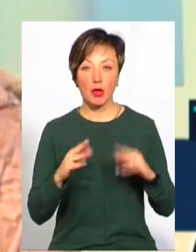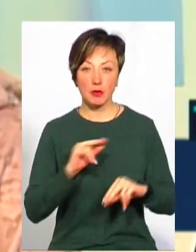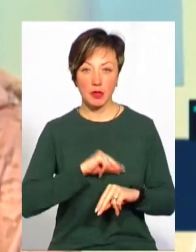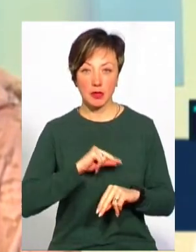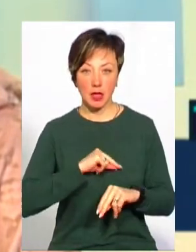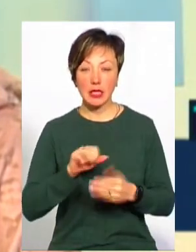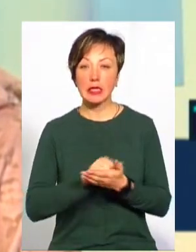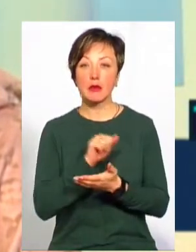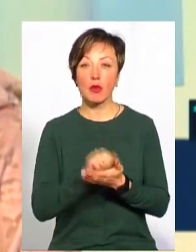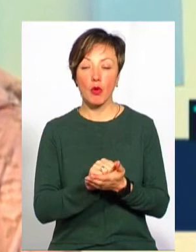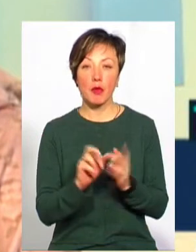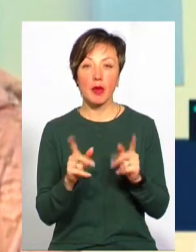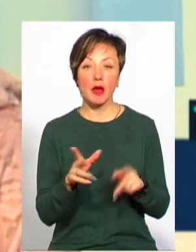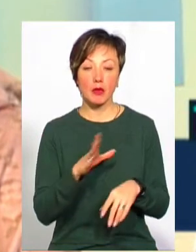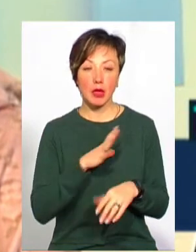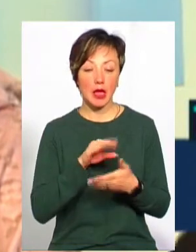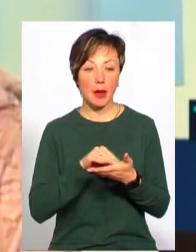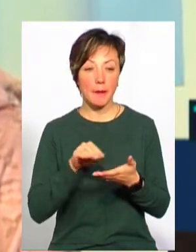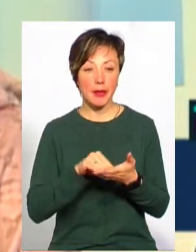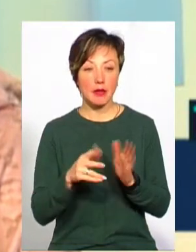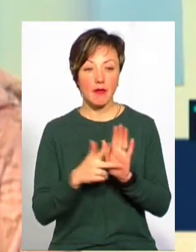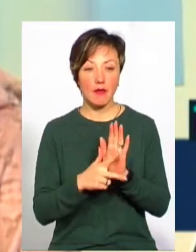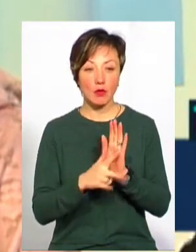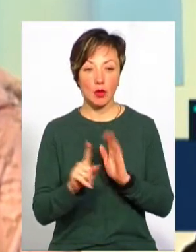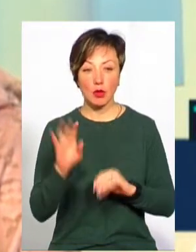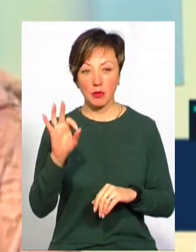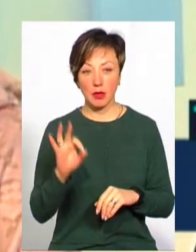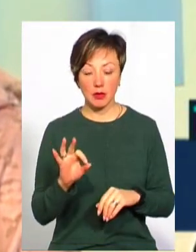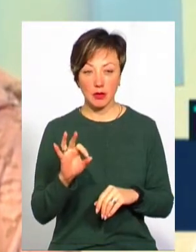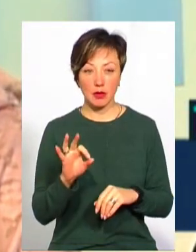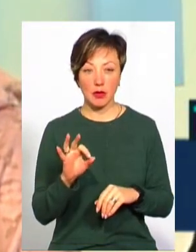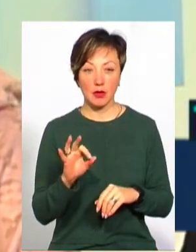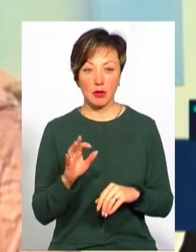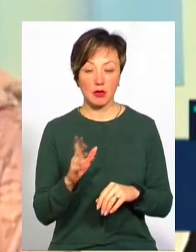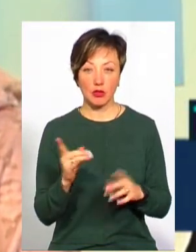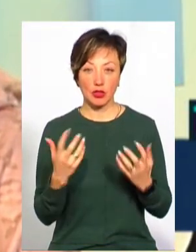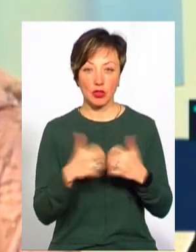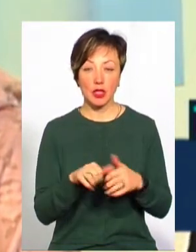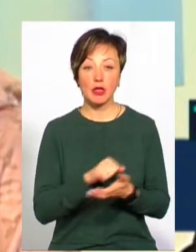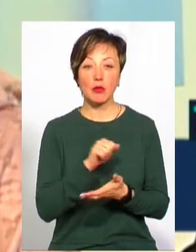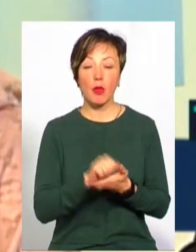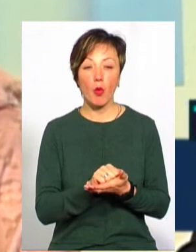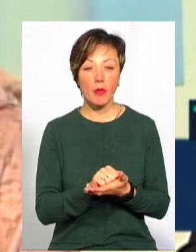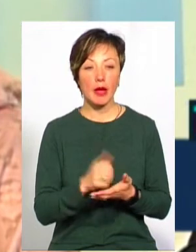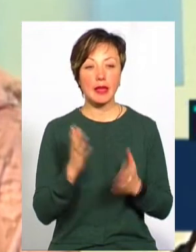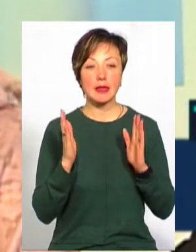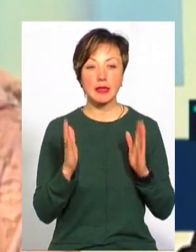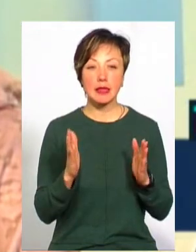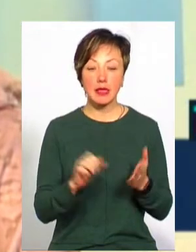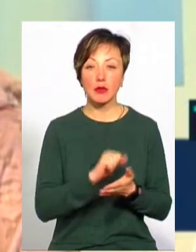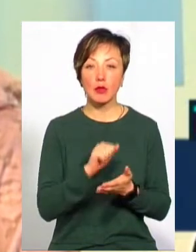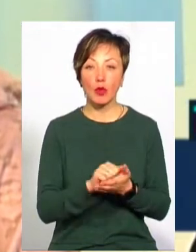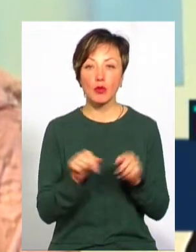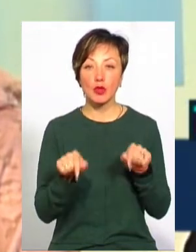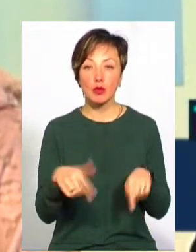Але написано, з дипломами як буде? Ще. Ага. Написано, 80 годин працюєш, ніхто не вважає. Що стосується з дипломами? Якби тільки дипломи,